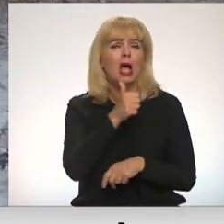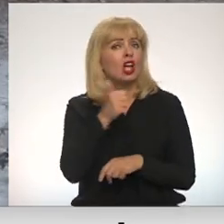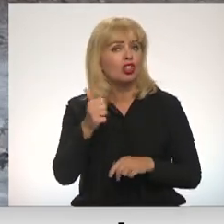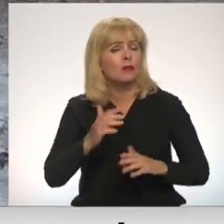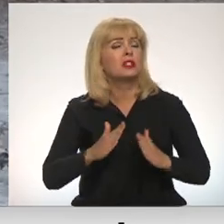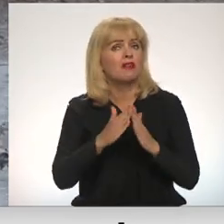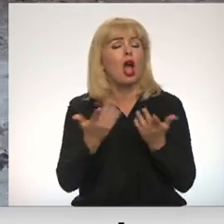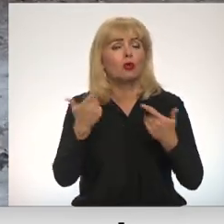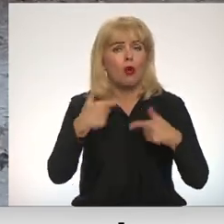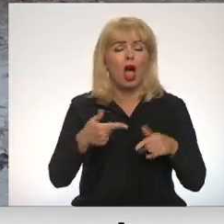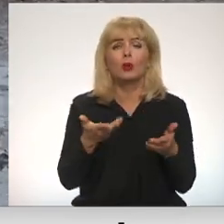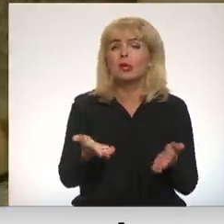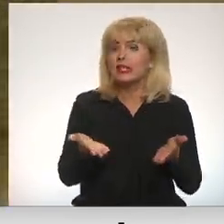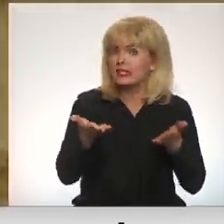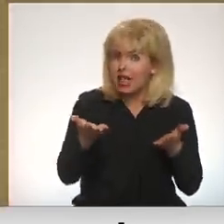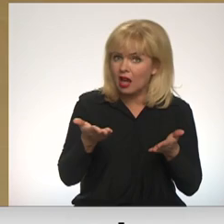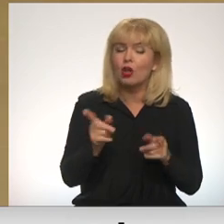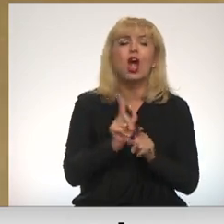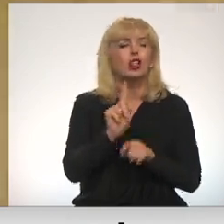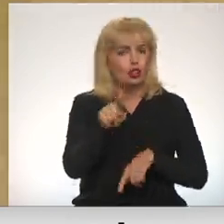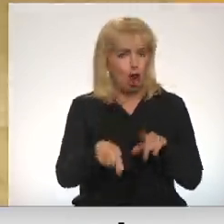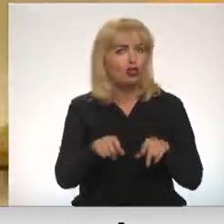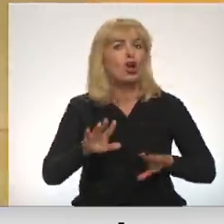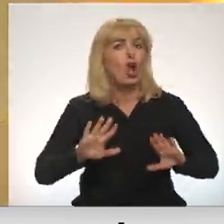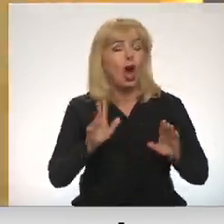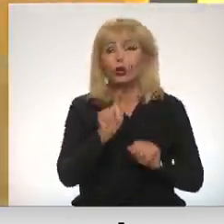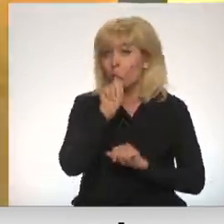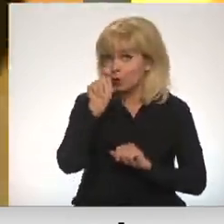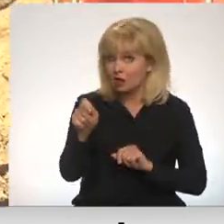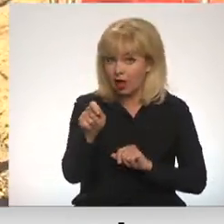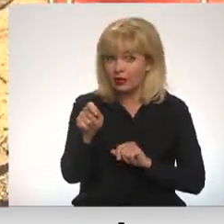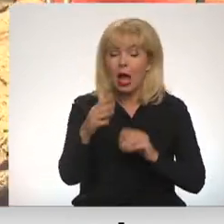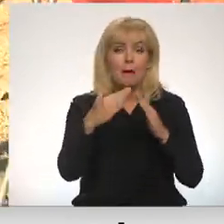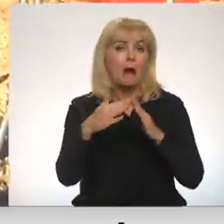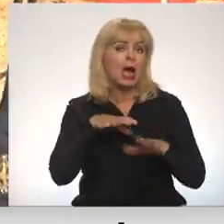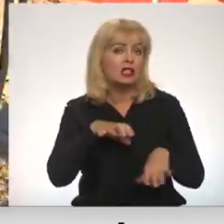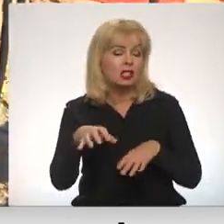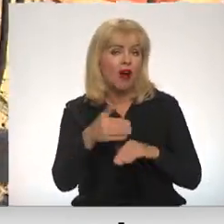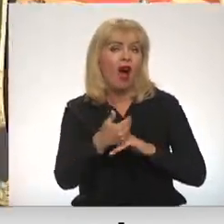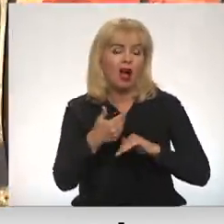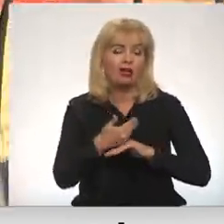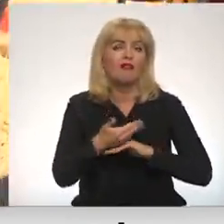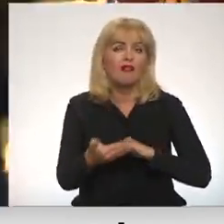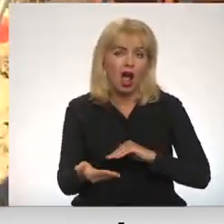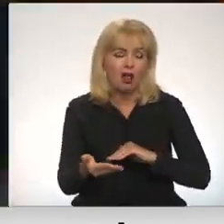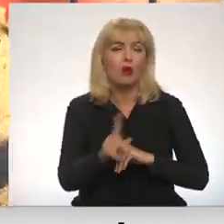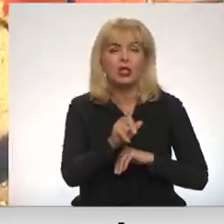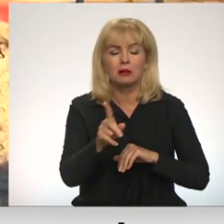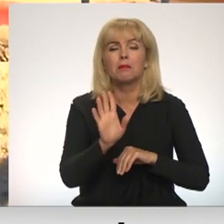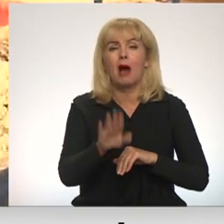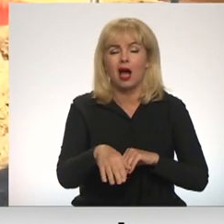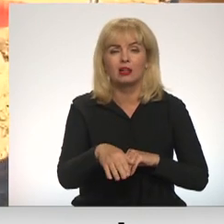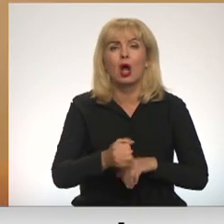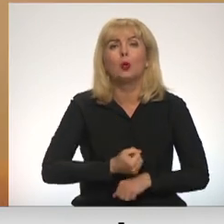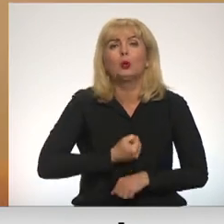svētku laikā tā ir izteikta tendence, taču ir gadījumi, kad uzdāvinātais mājdzīvnieks agrāk vai vēlāk kļuvis par nastu.